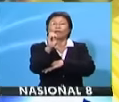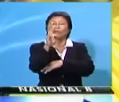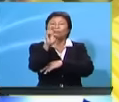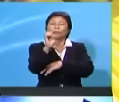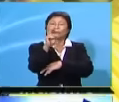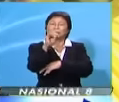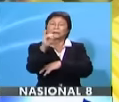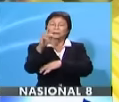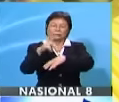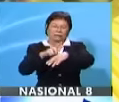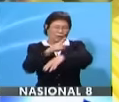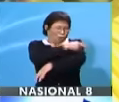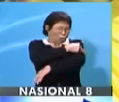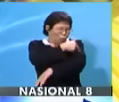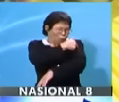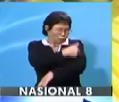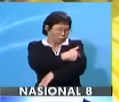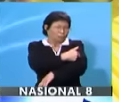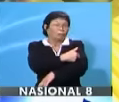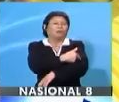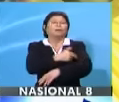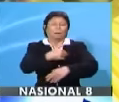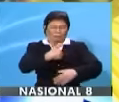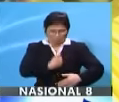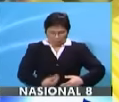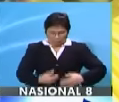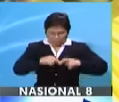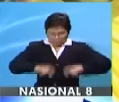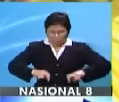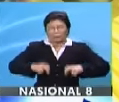sama untuk bedah siasat sebelum dituntut ahli keluarga.